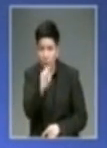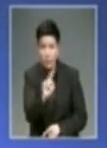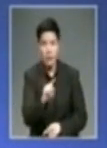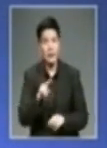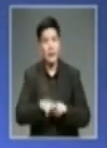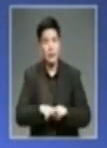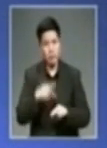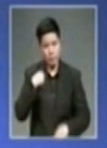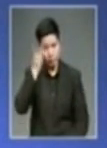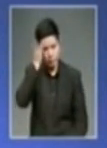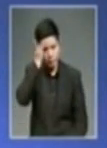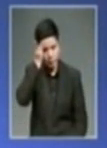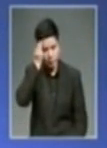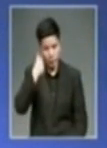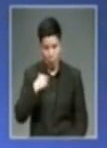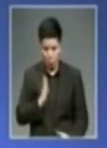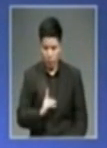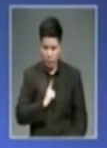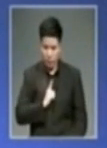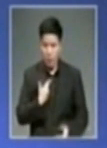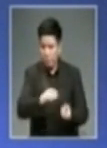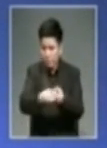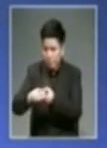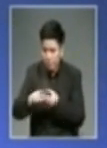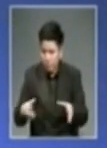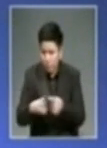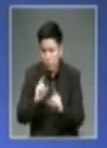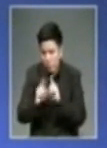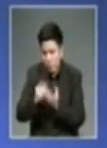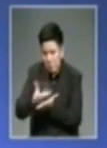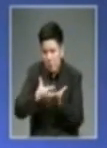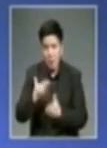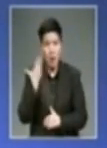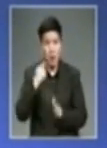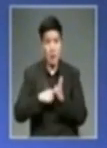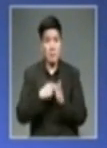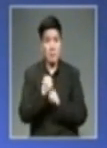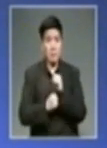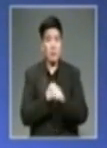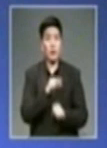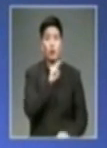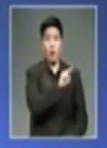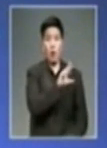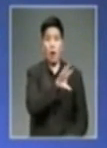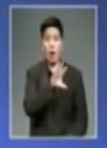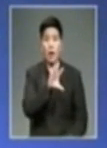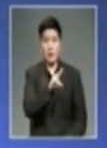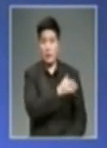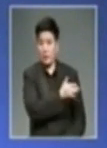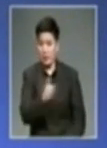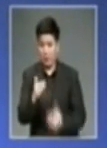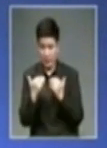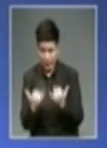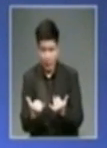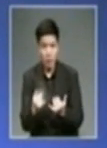งนึกทบทวนเงียบๆคนเดียวก็ได้หลายคนก็ได้เป็นกลุ่มก็ได้ว่าตั้งแต่ปี57มาถึงวันนี้มีสิ่งดีๆเกิดขึ้นมากม